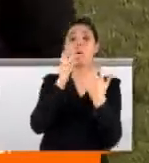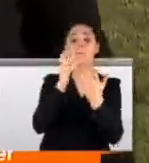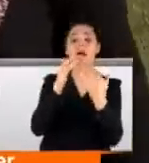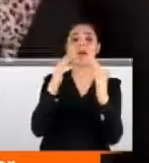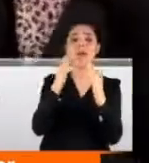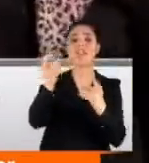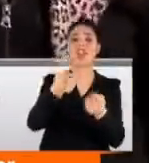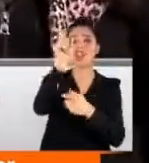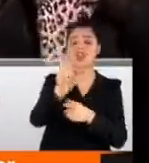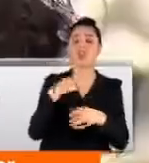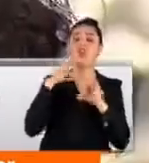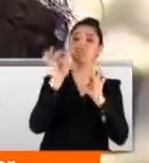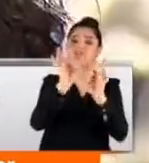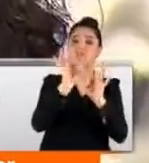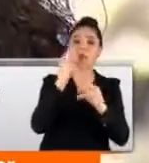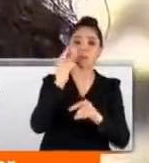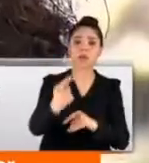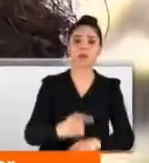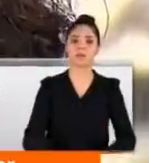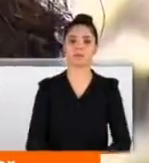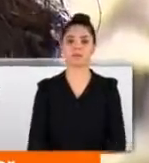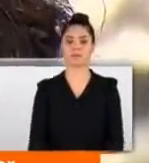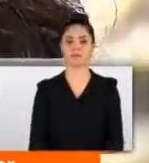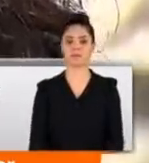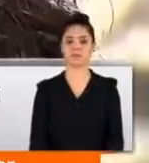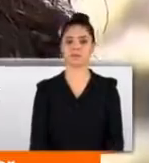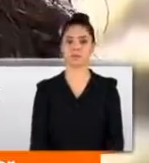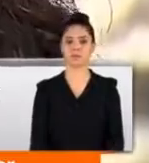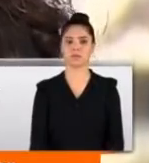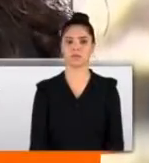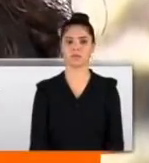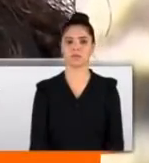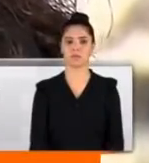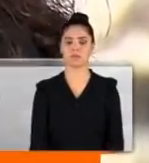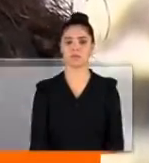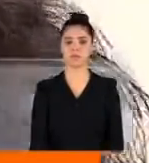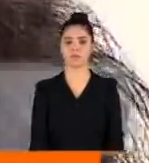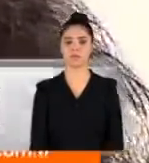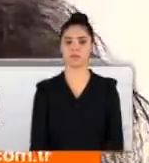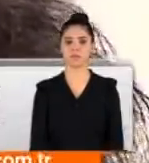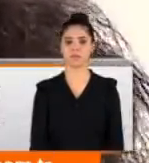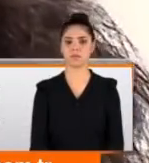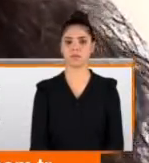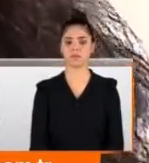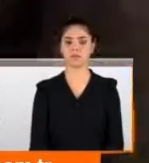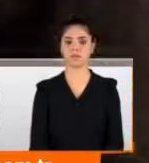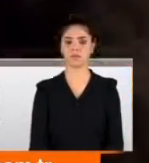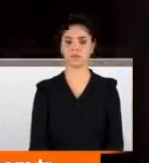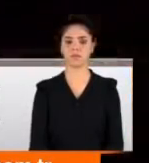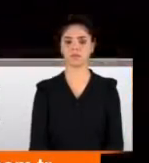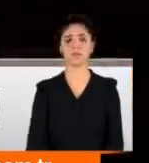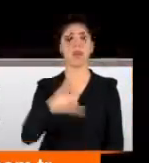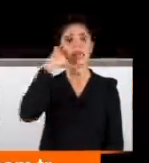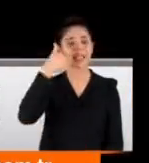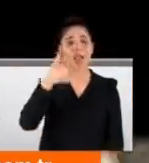evindeki personele ulaşmaya çalışacağız. Nermin ablamla görüşecektim. Annem de konuşmak istiyor. Cuma günü ararlar. Ben daha önce cumaları da denedim.